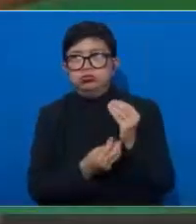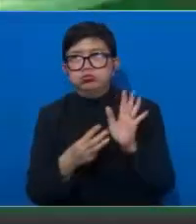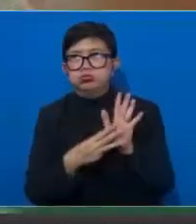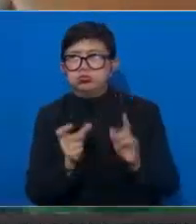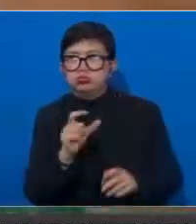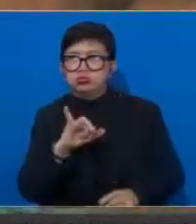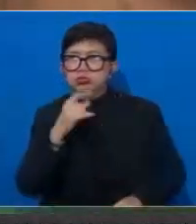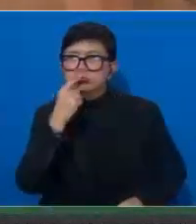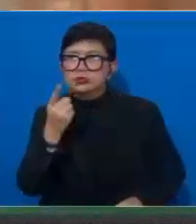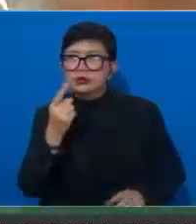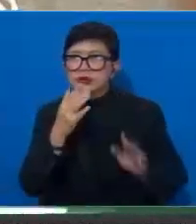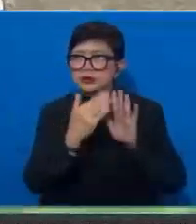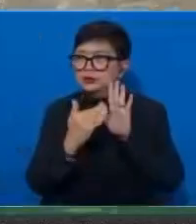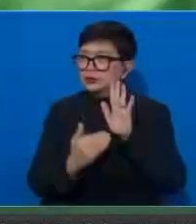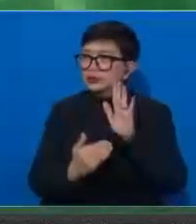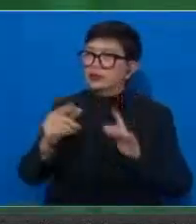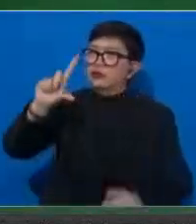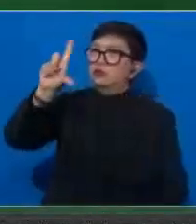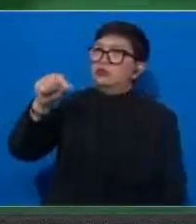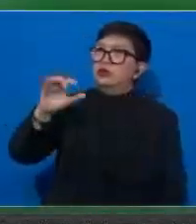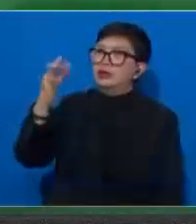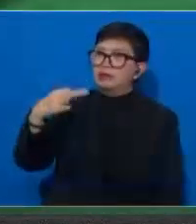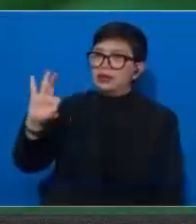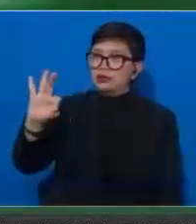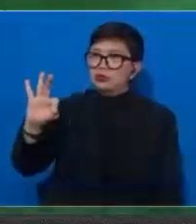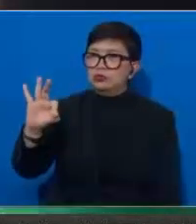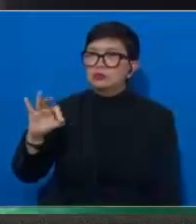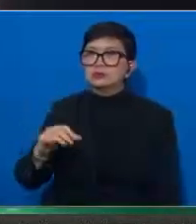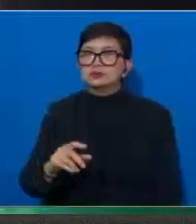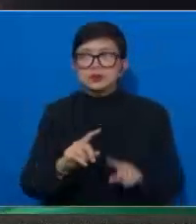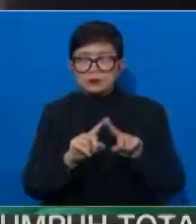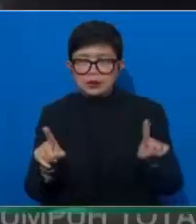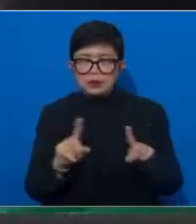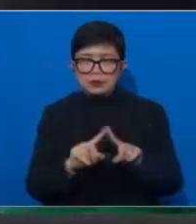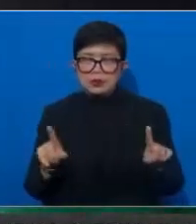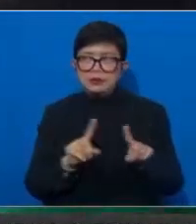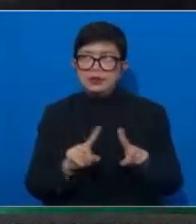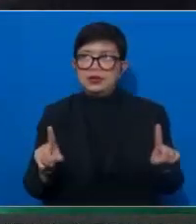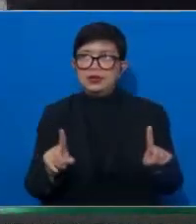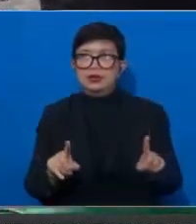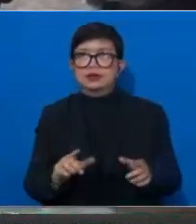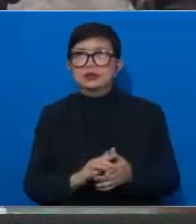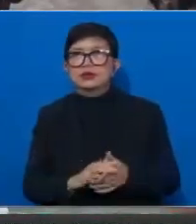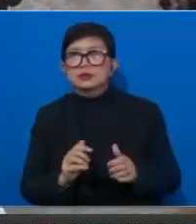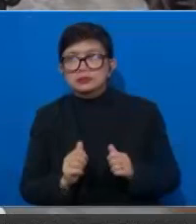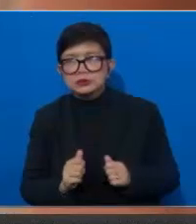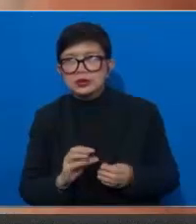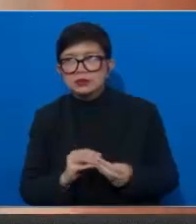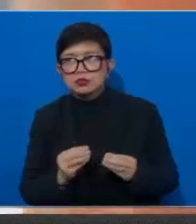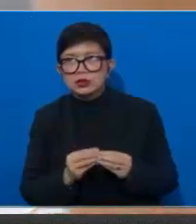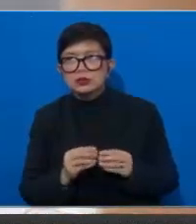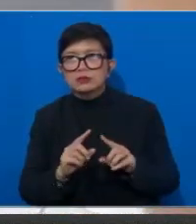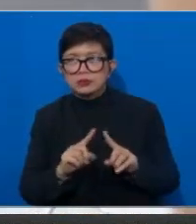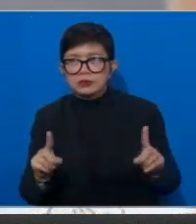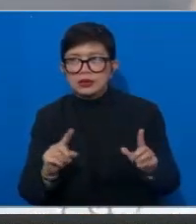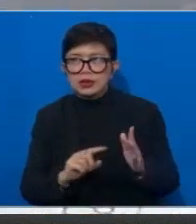mengungkapkan kriteria kemunculan bulan baru atau penampakan hilal yang berbeda-beda inilah yang membuat perbedaan awal Ramadan dan